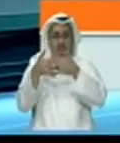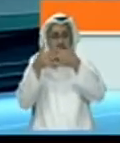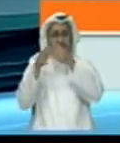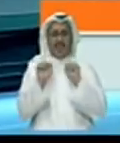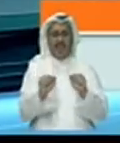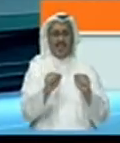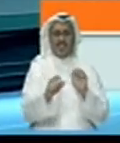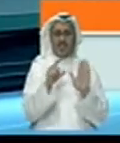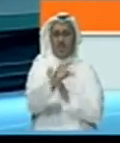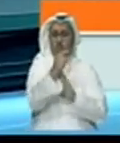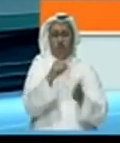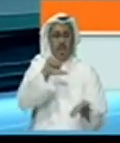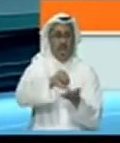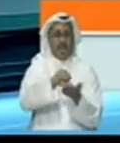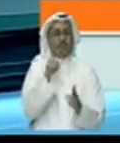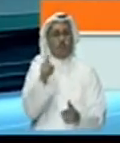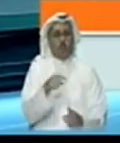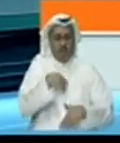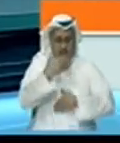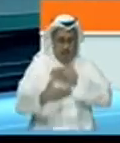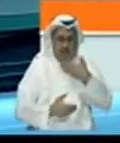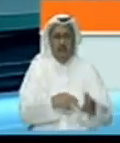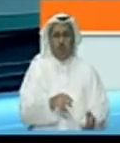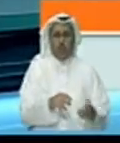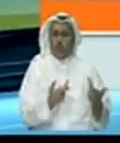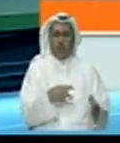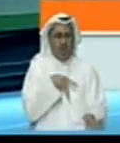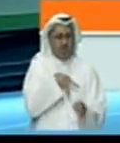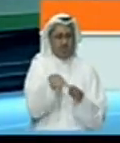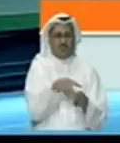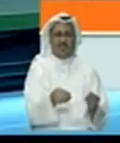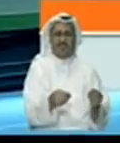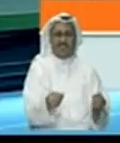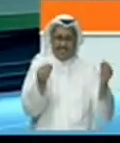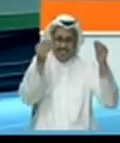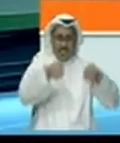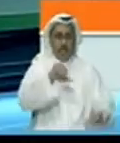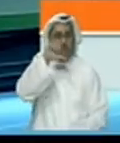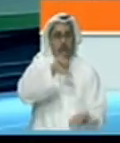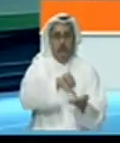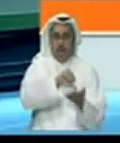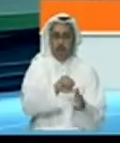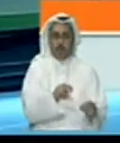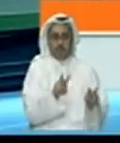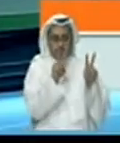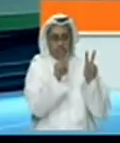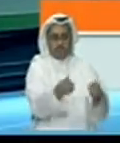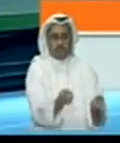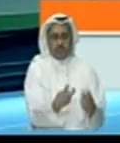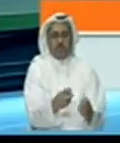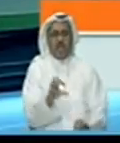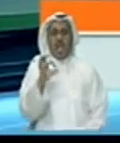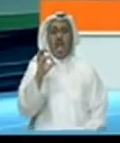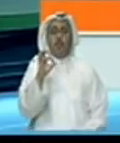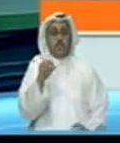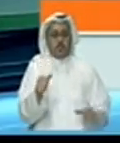المتحدة تعمل على كبح جموح النظام الإيراني بالمنطقة من خلال فرض المزيد من العقوبات التي ستحرمها من نحو 50